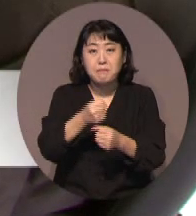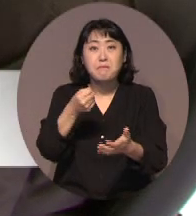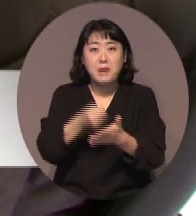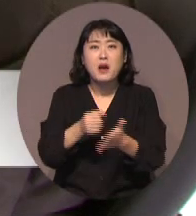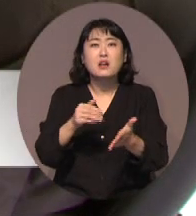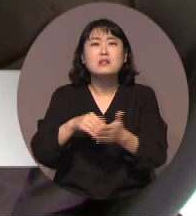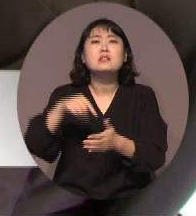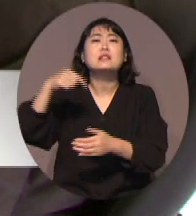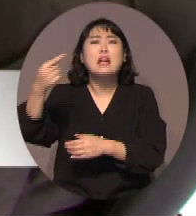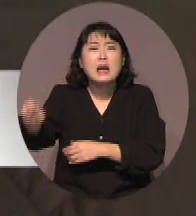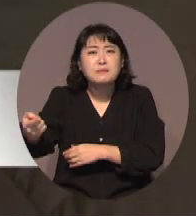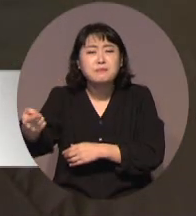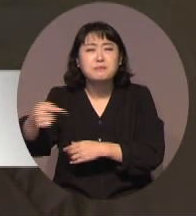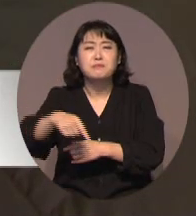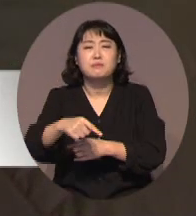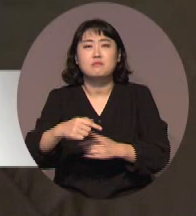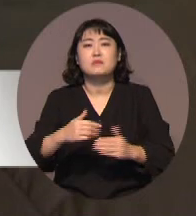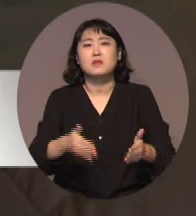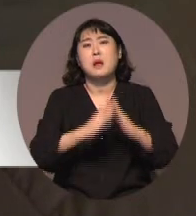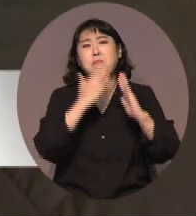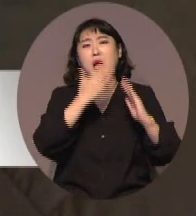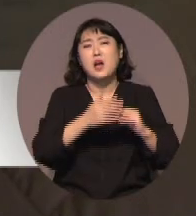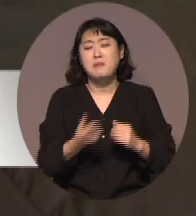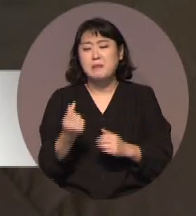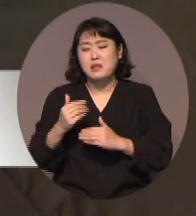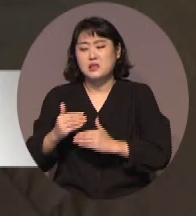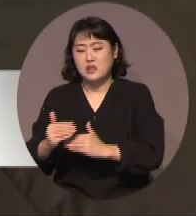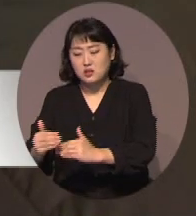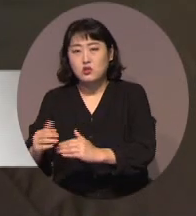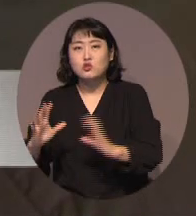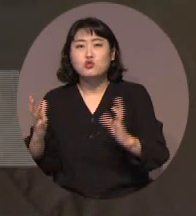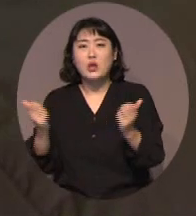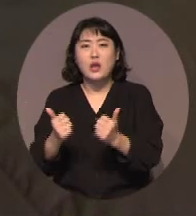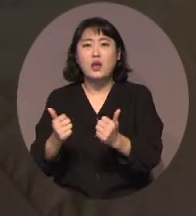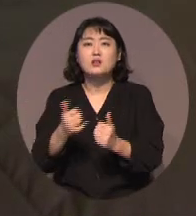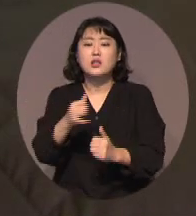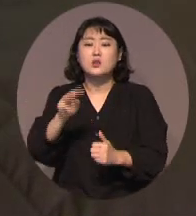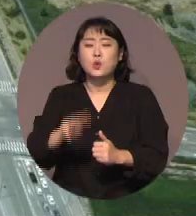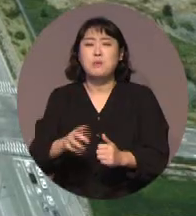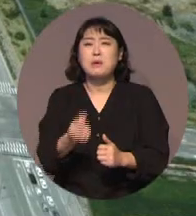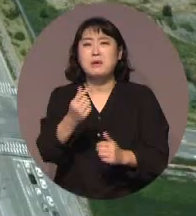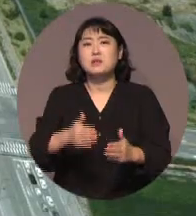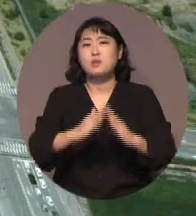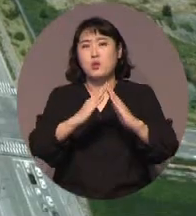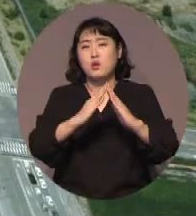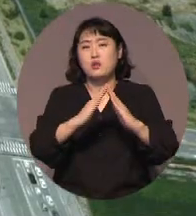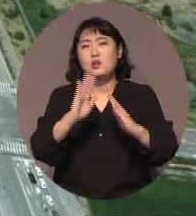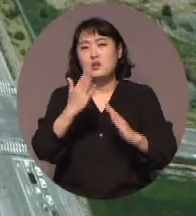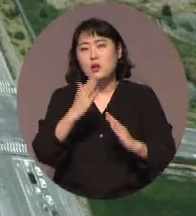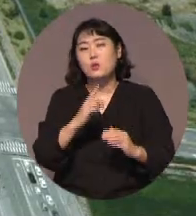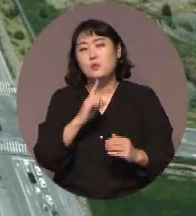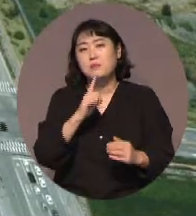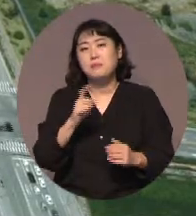건립이 가능하다며 후속조치가 신속하게 이행돼 국회의 세종시대를 열어야 한다고 강조했습니다